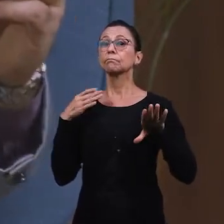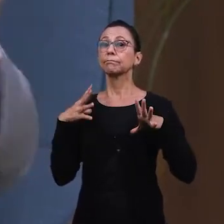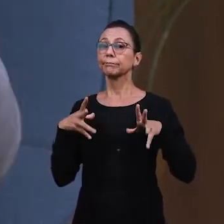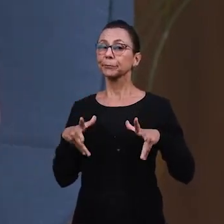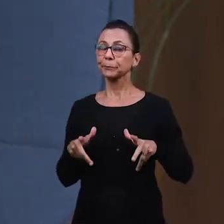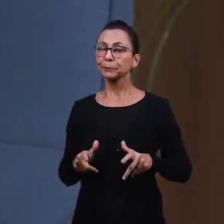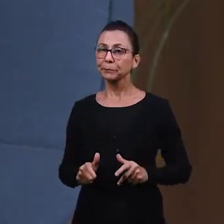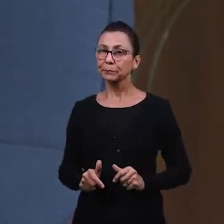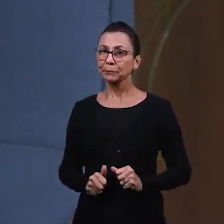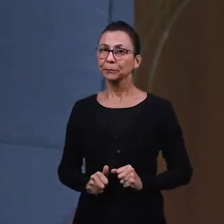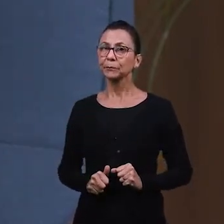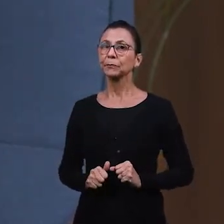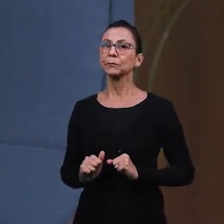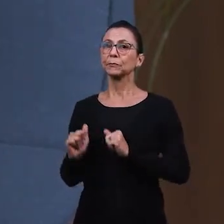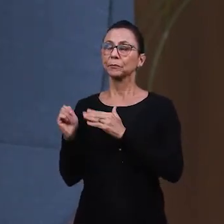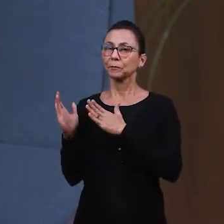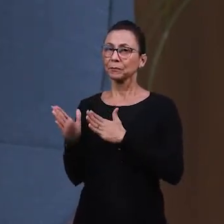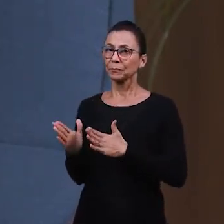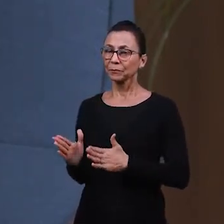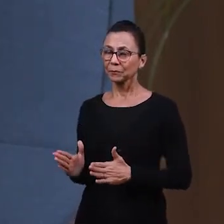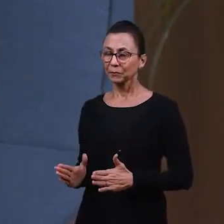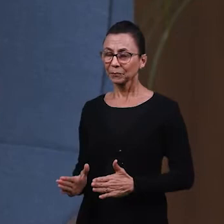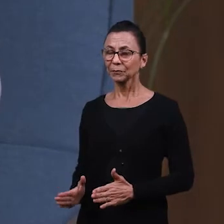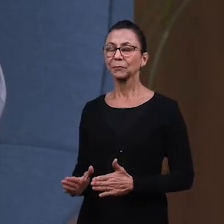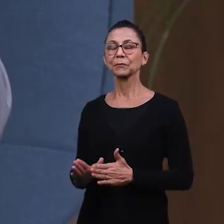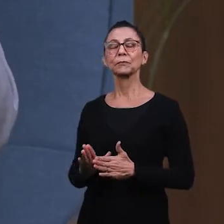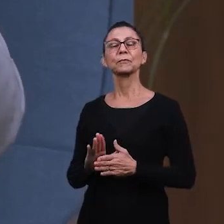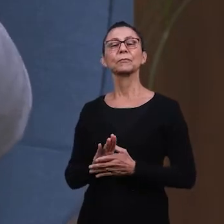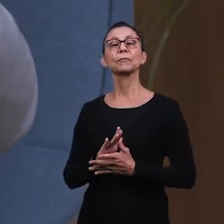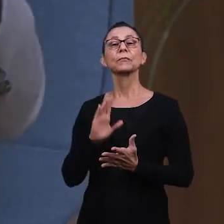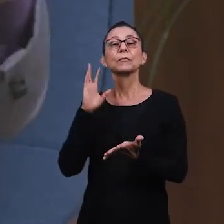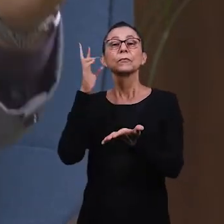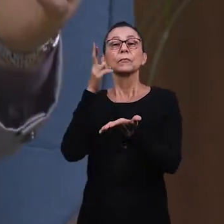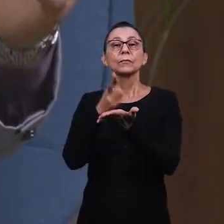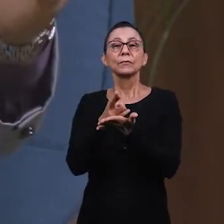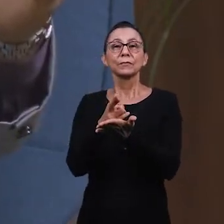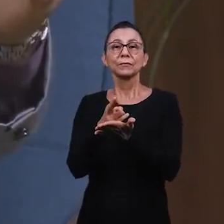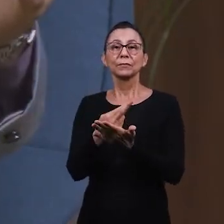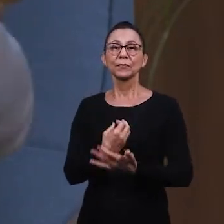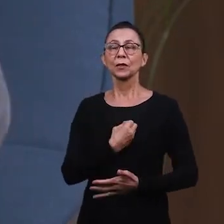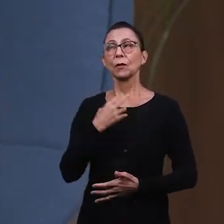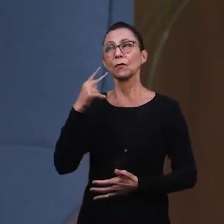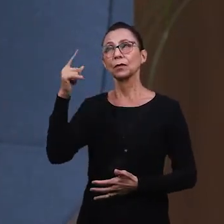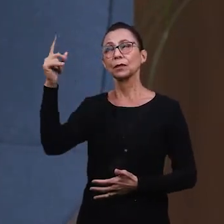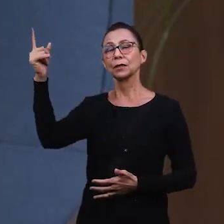un avertissement. D'ailleurs, la Bible, elle est claire